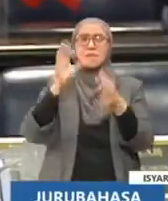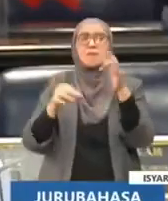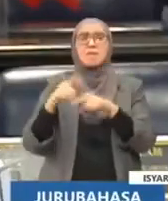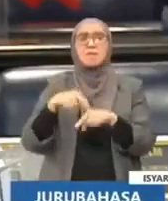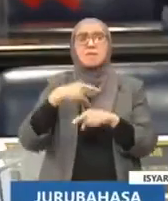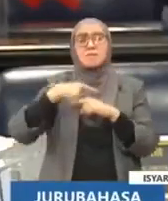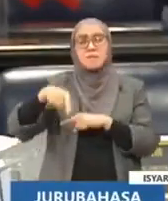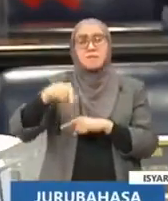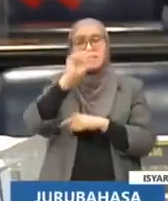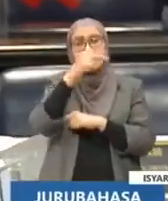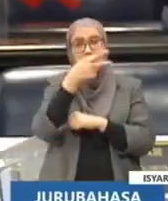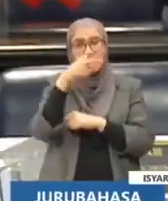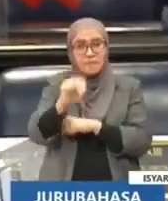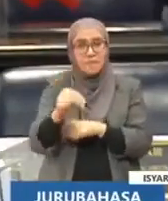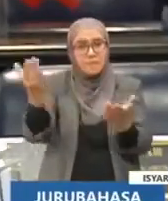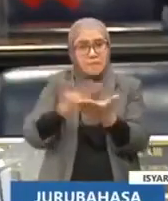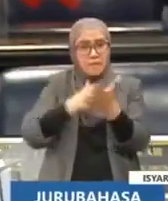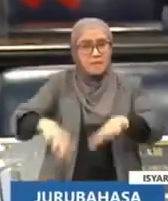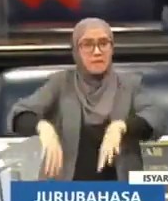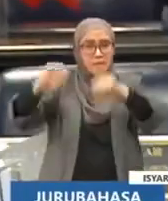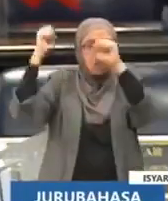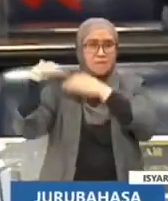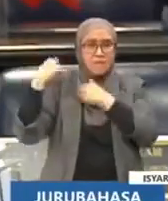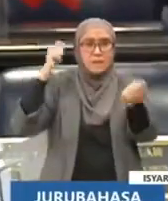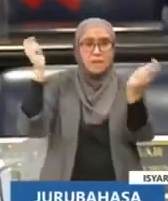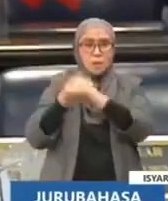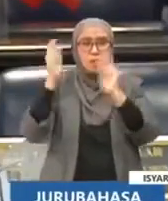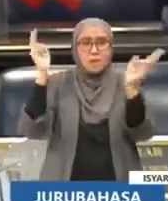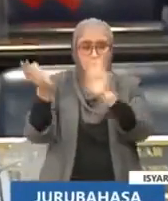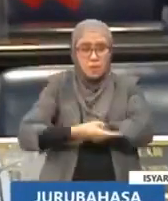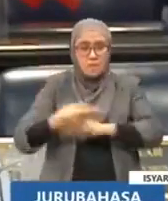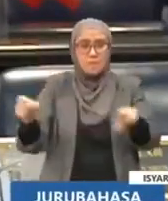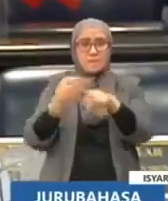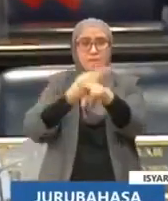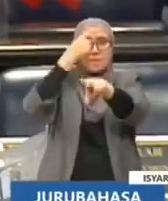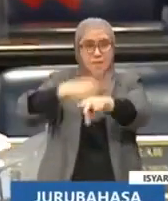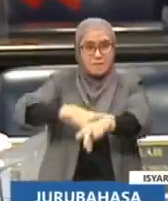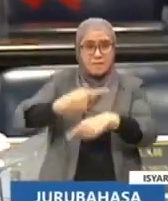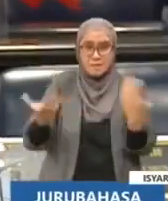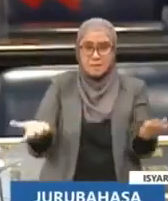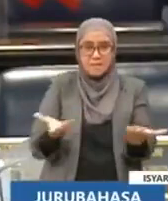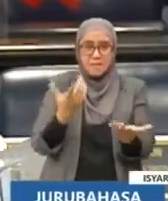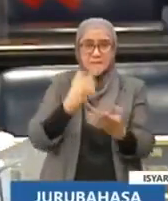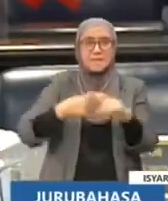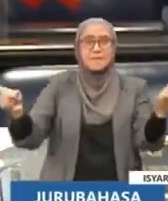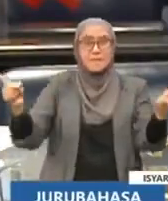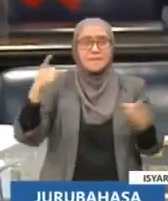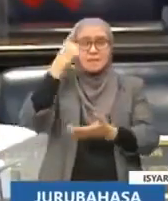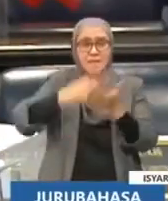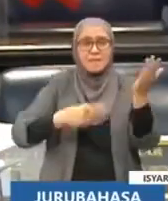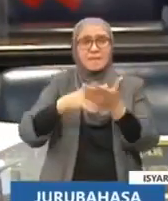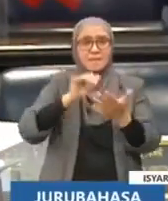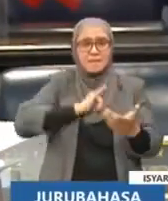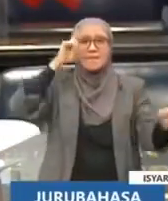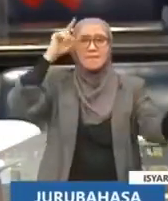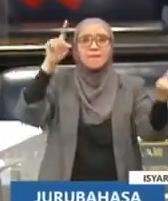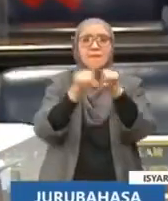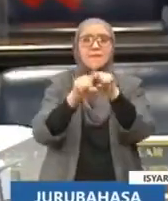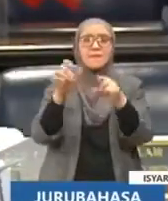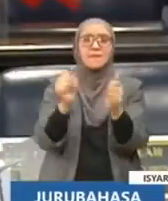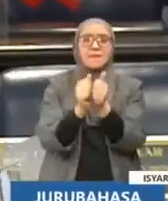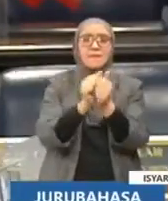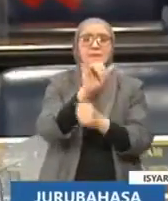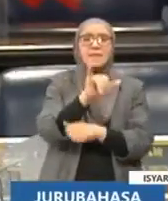2 bulan ini nak tukar dan ubah semuanya dalam masa yang begitu cepat. Tapi apapun, saya bersetuju dengan Kuala Lumpur bahawa kita